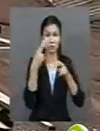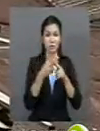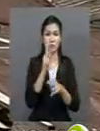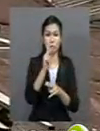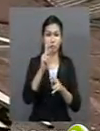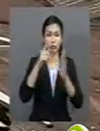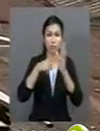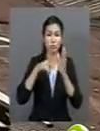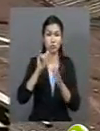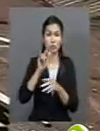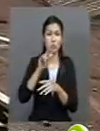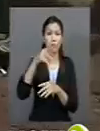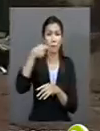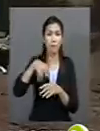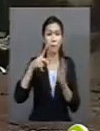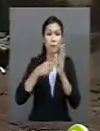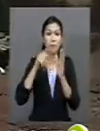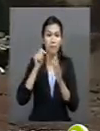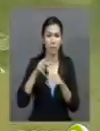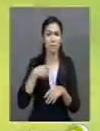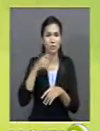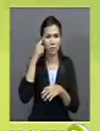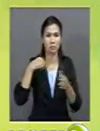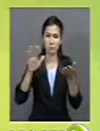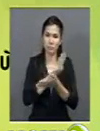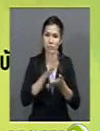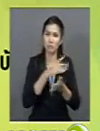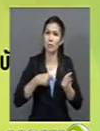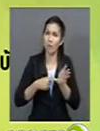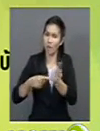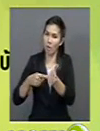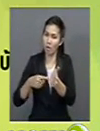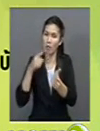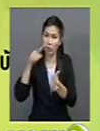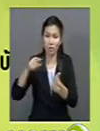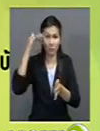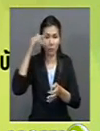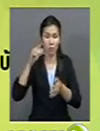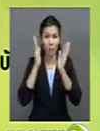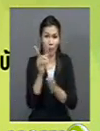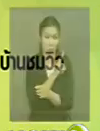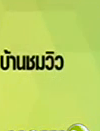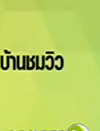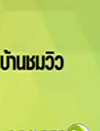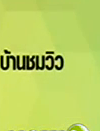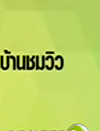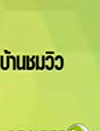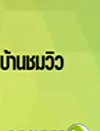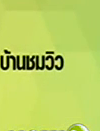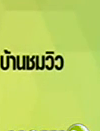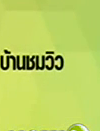ฒน์พัฒนะฉัตรรุ่งรุจนะครับก็พยายามเอกสารก็มาโต้แย้งระหว่างที่เจ้าที่กำลังดำเนินการอ